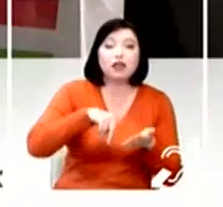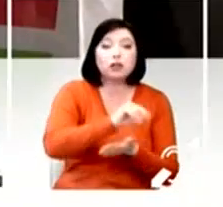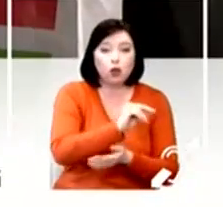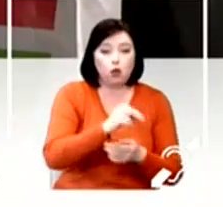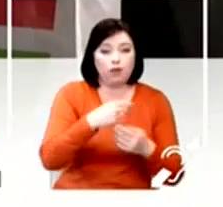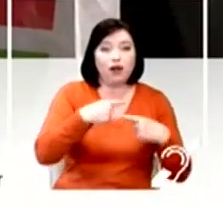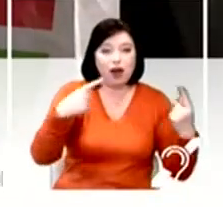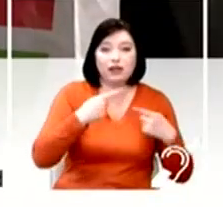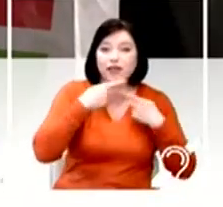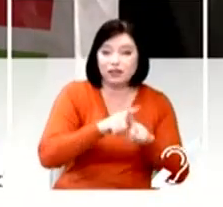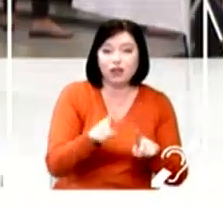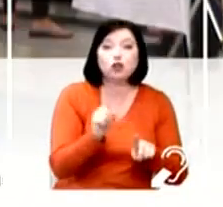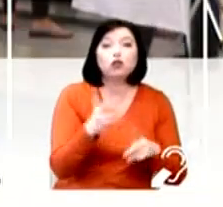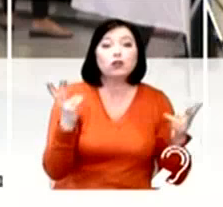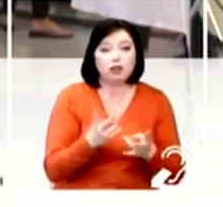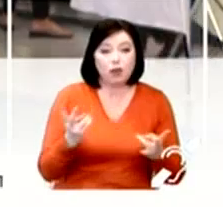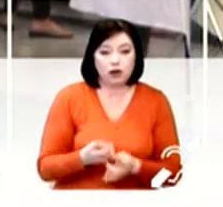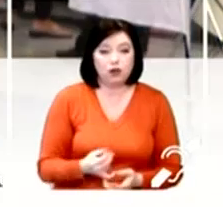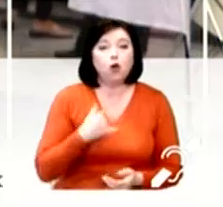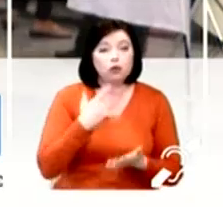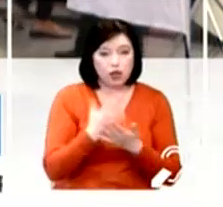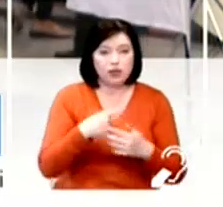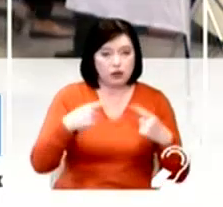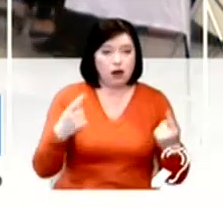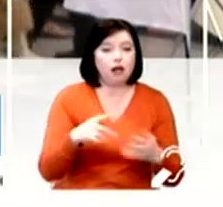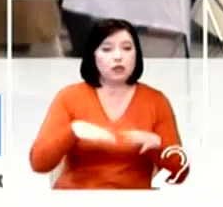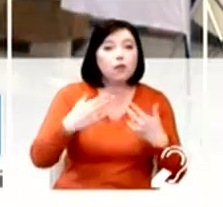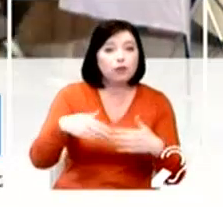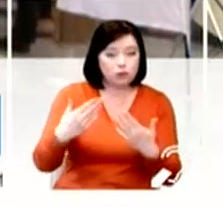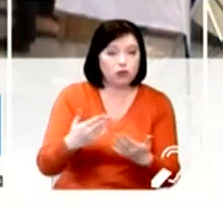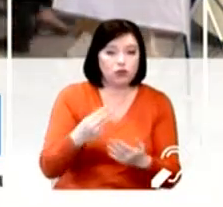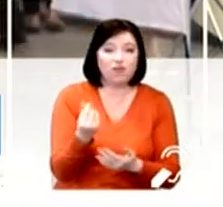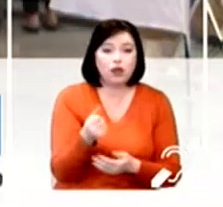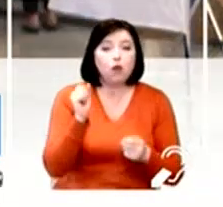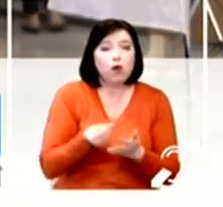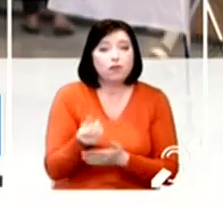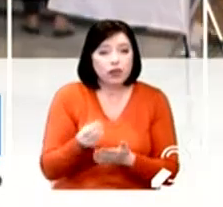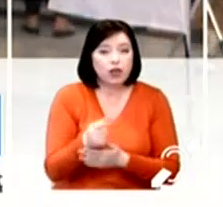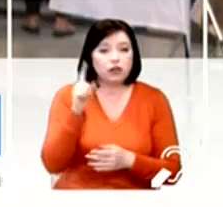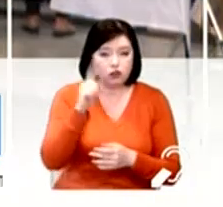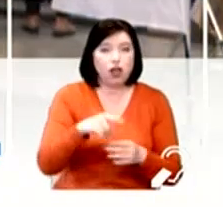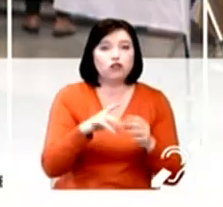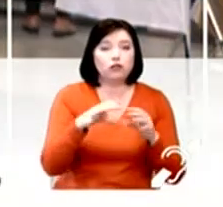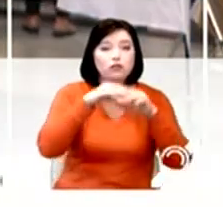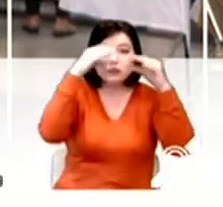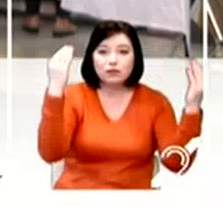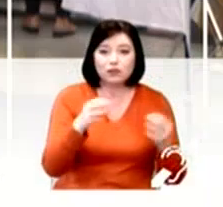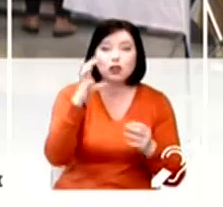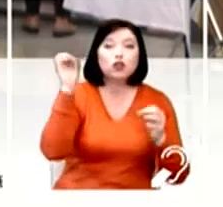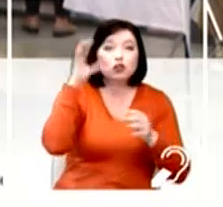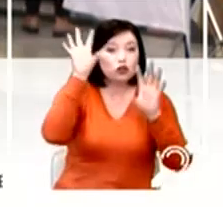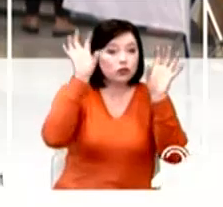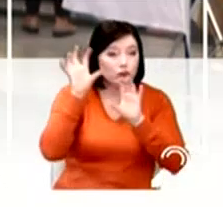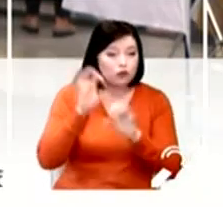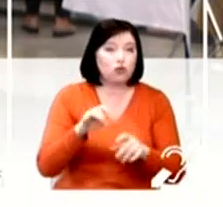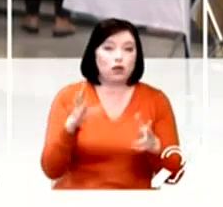achiziționarea echipamentelor necesare. Avem mai multe produse financiare, inclusiv putem finanța și panourile fotovoltaice. Am lansat un nou